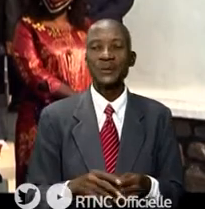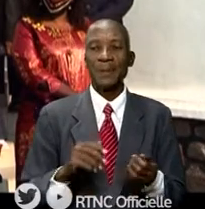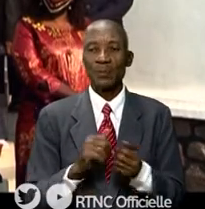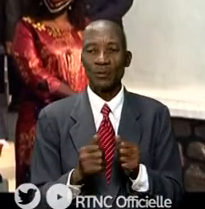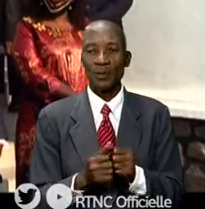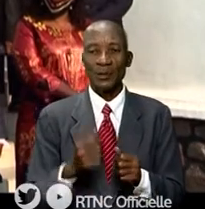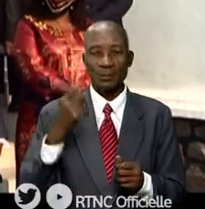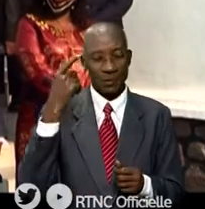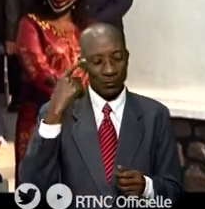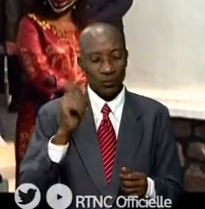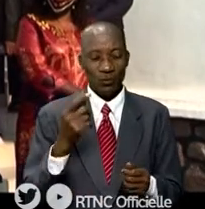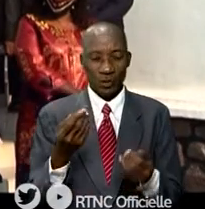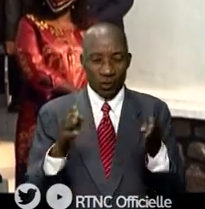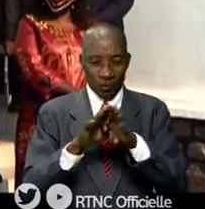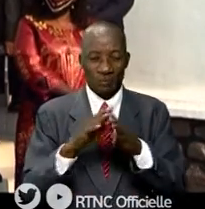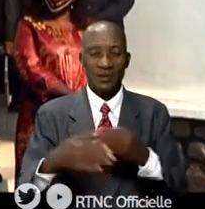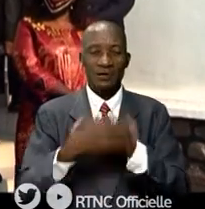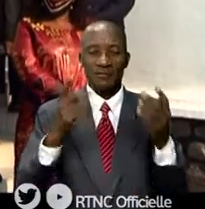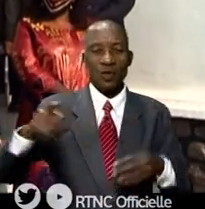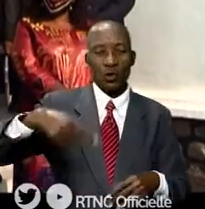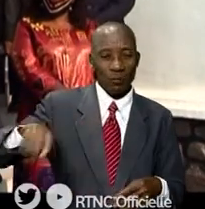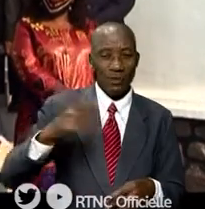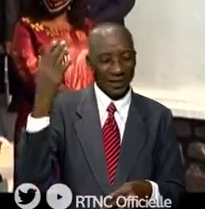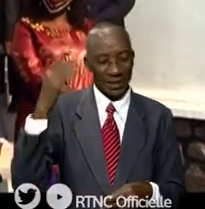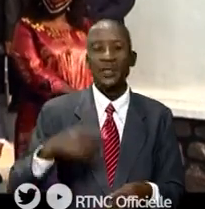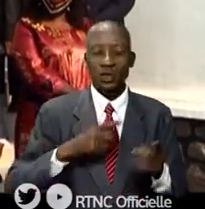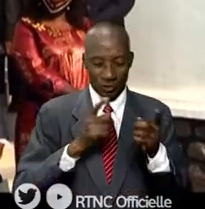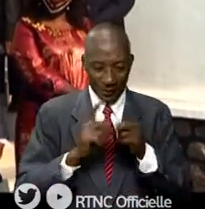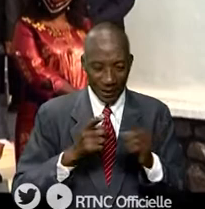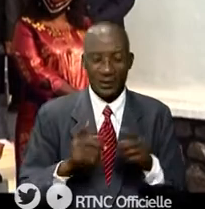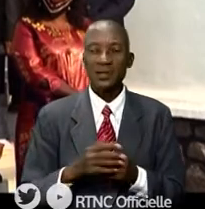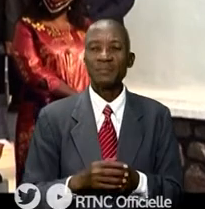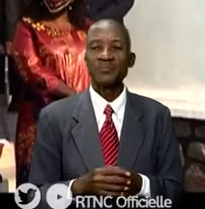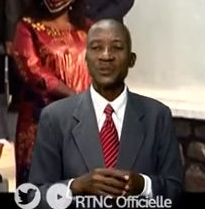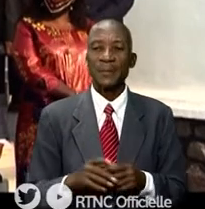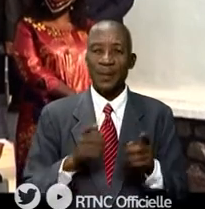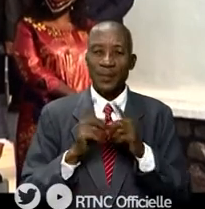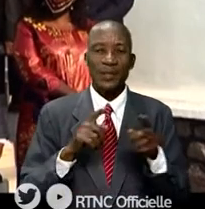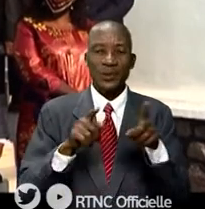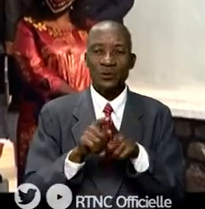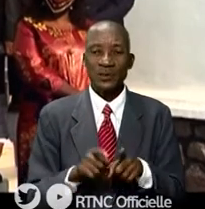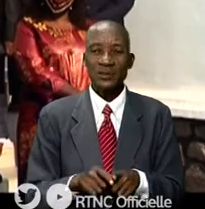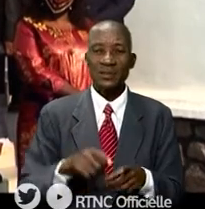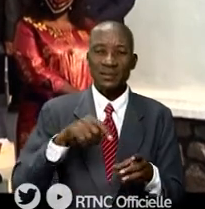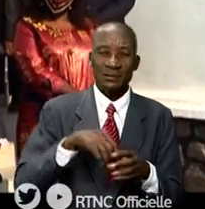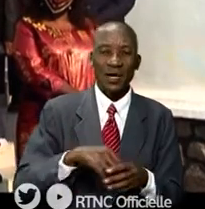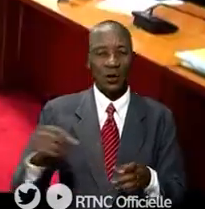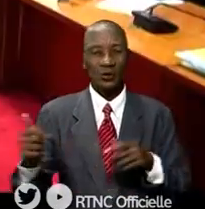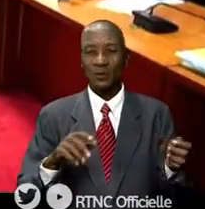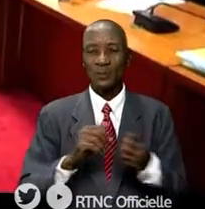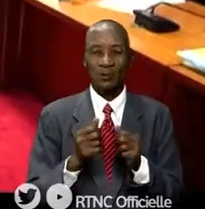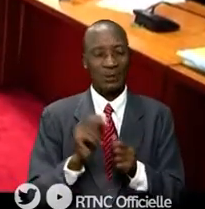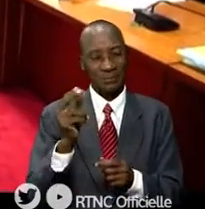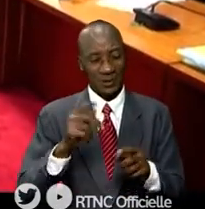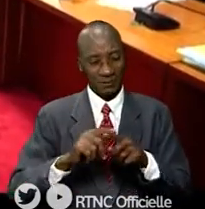de la commune de la Gombe. Nous avons parlé également du déconfinement des travailleurs dans le secteur minier.